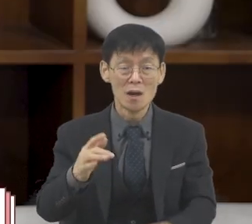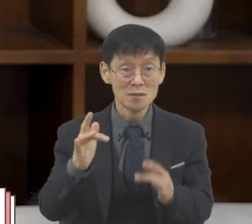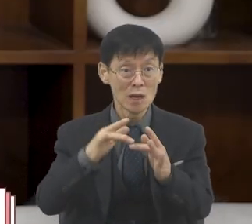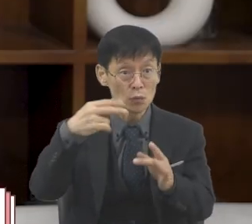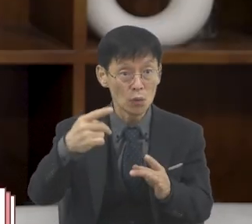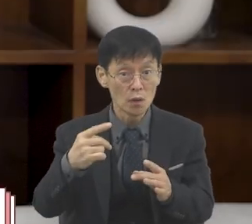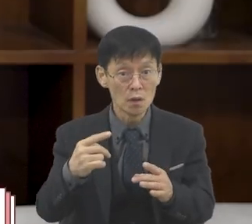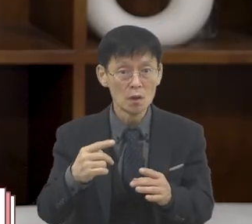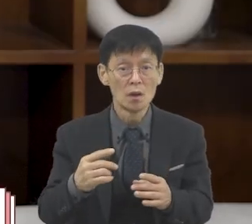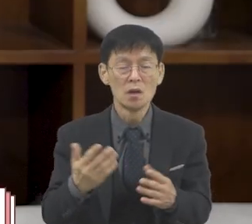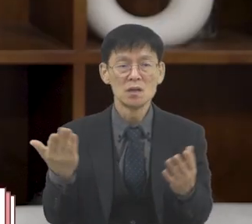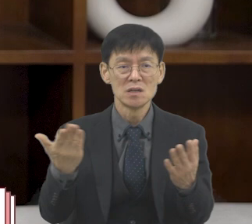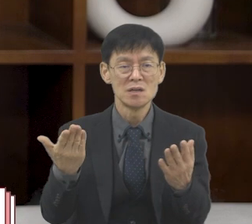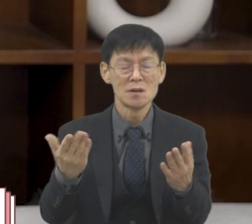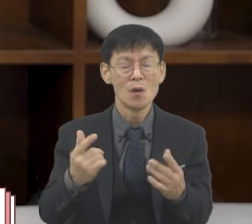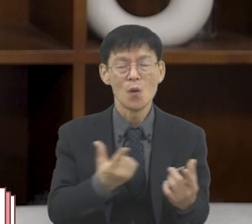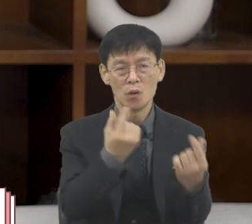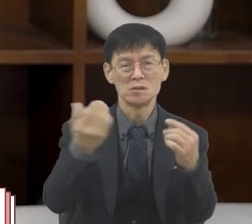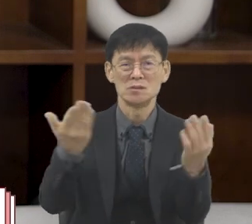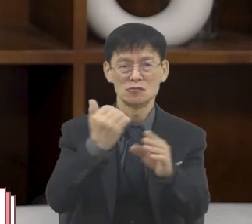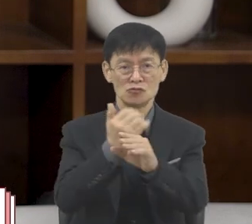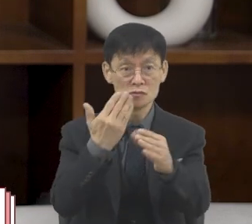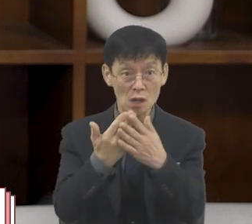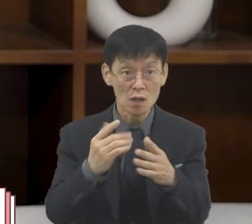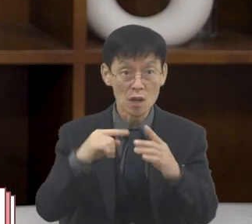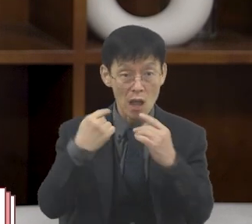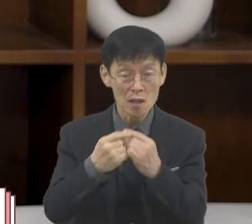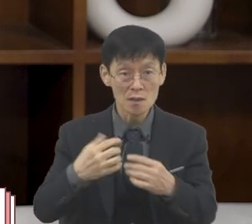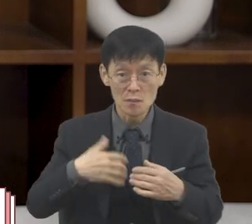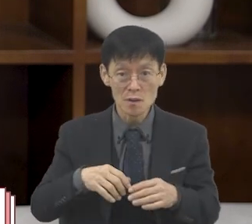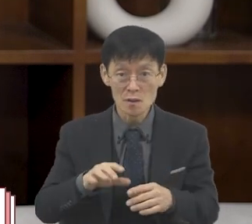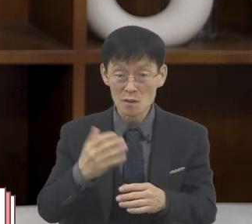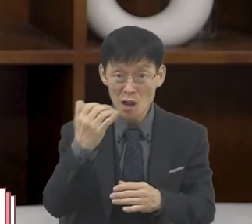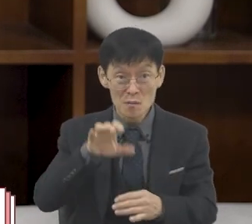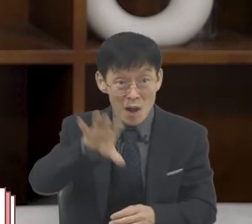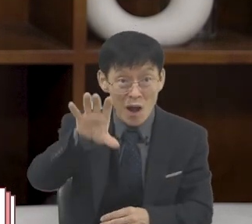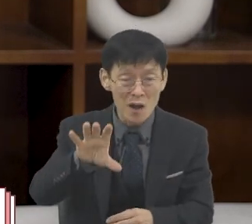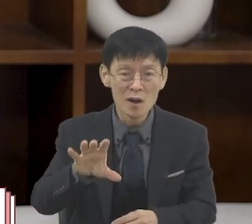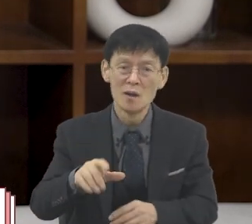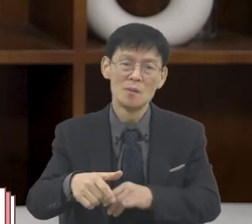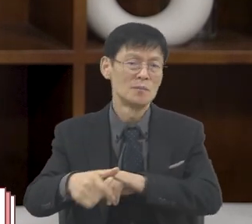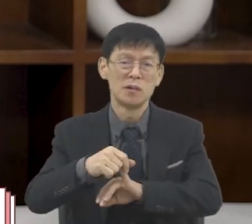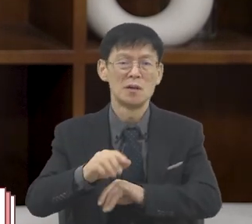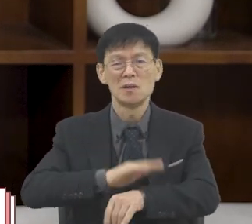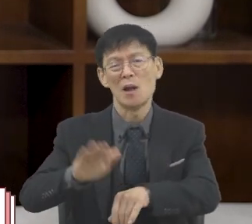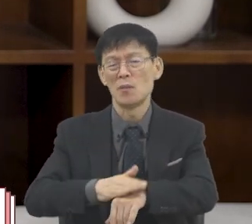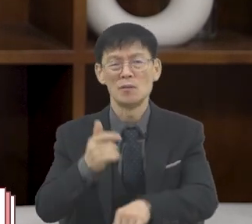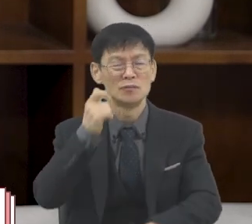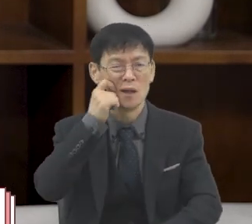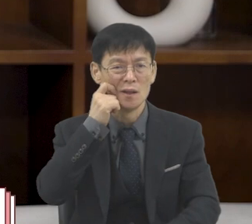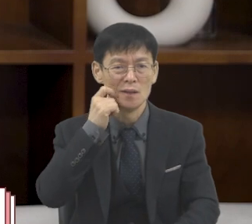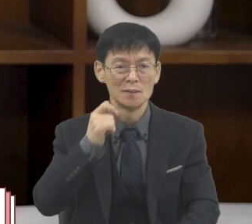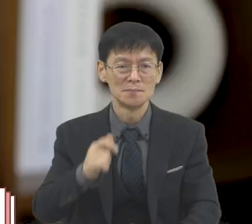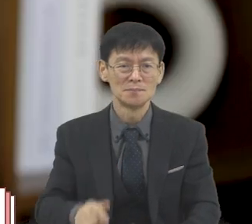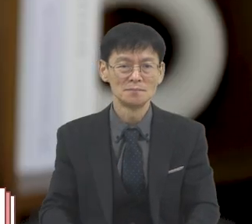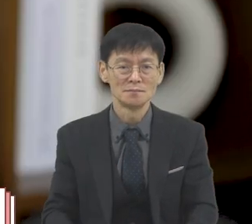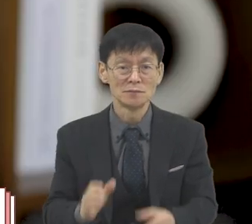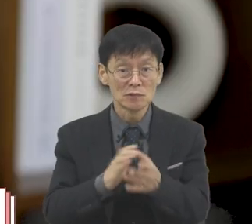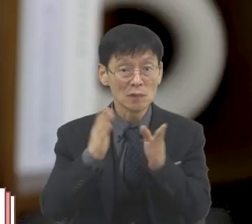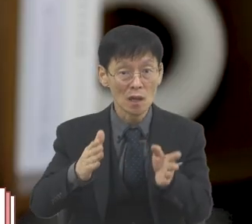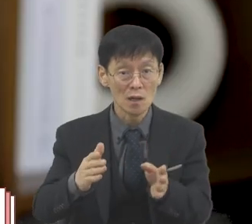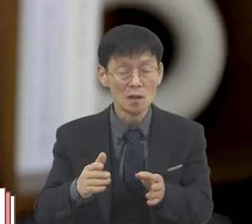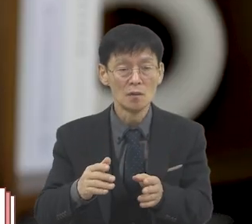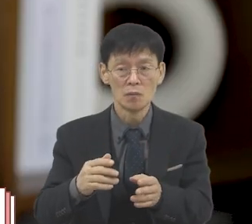온라인 공간이라도 공적인 업무를 하는 대화방에 재미로 음란한 사진을 올리는 건 잘못된 행동입니다.